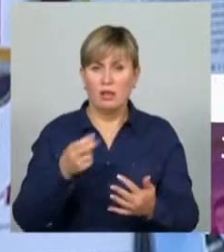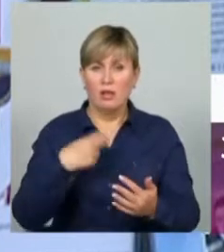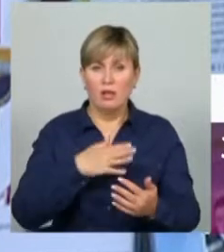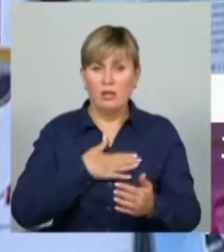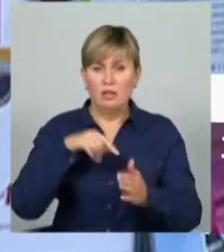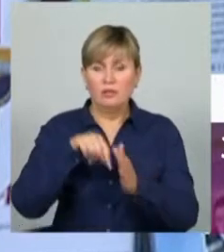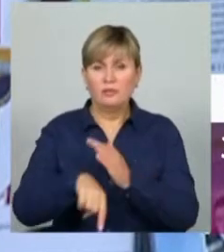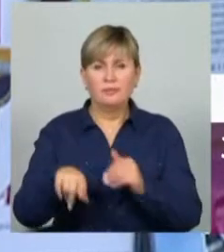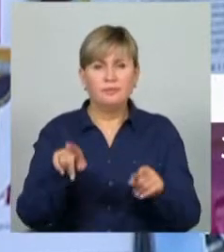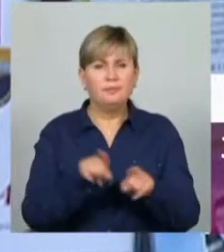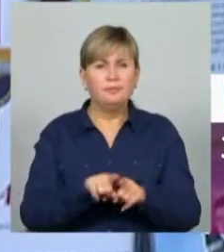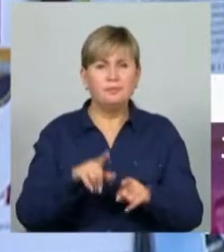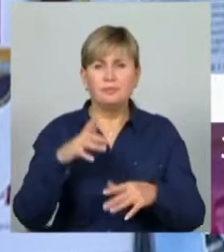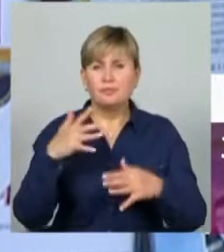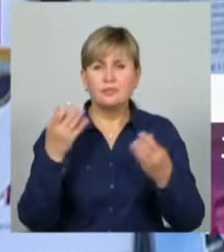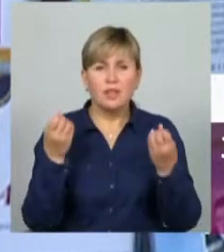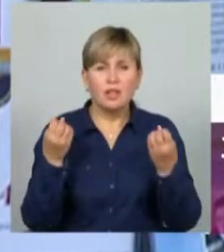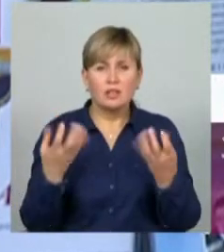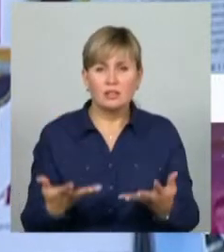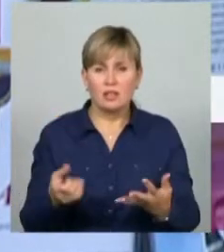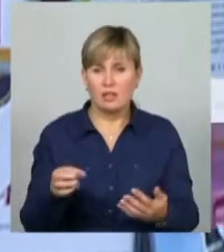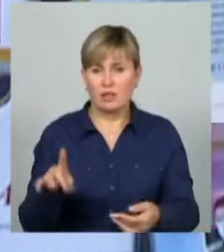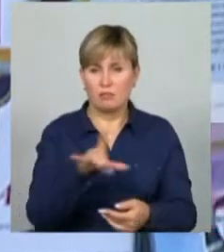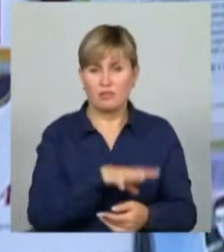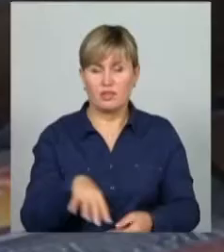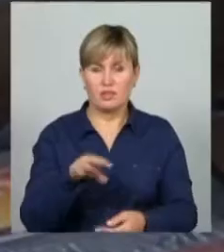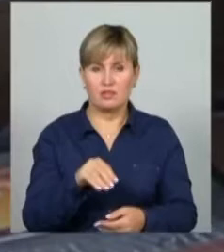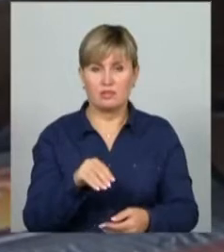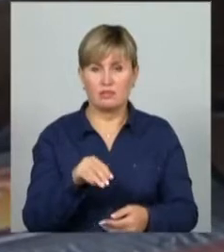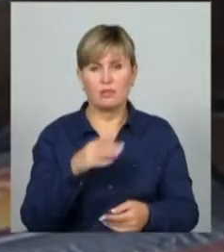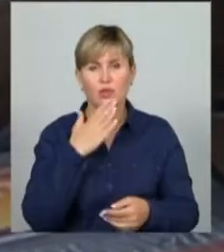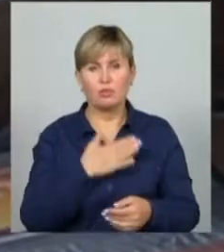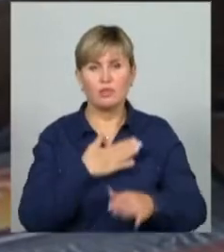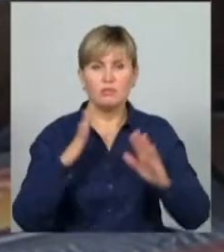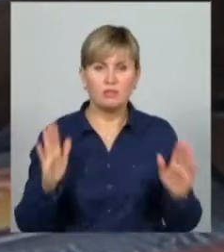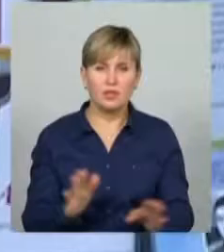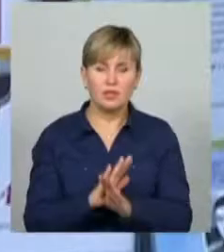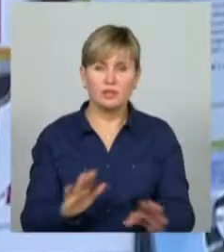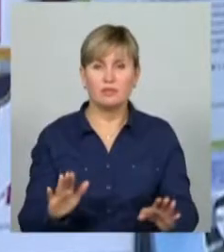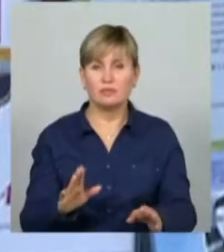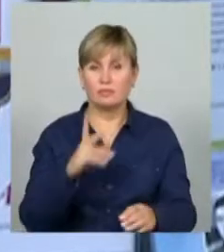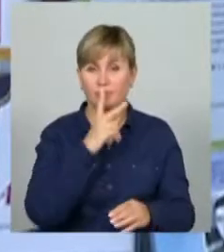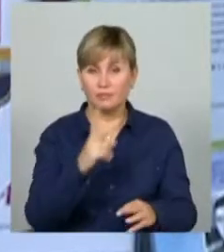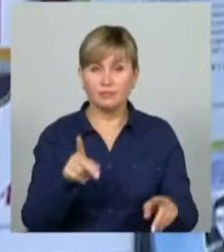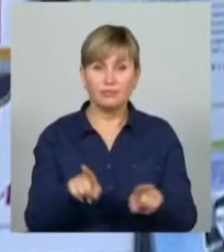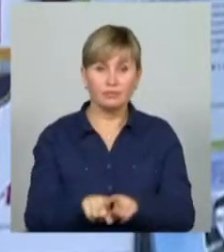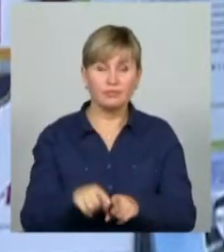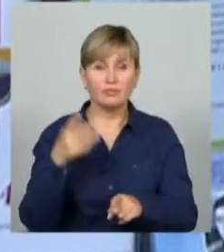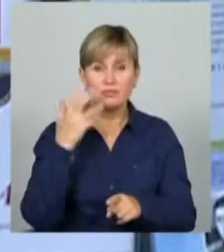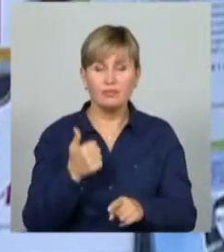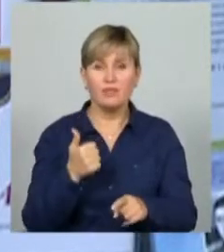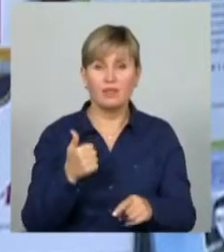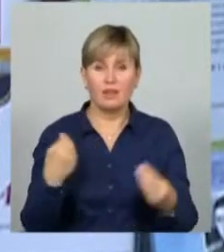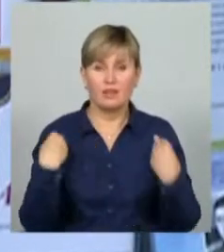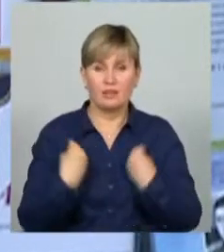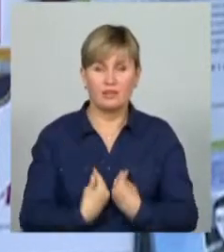него такая гражданская, как мы все. Очень любил петь, только он с виду военный, особенно когда наденет